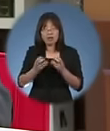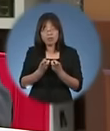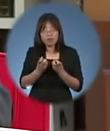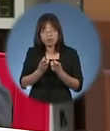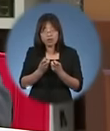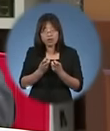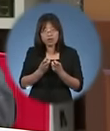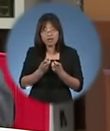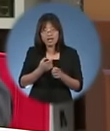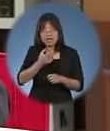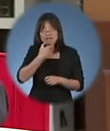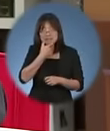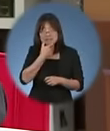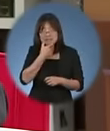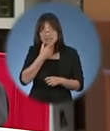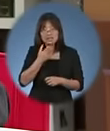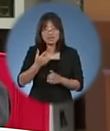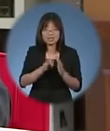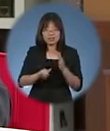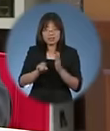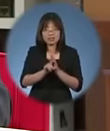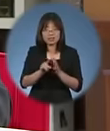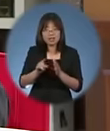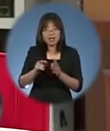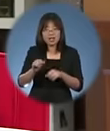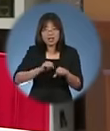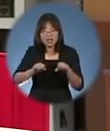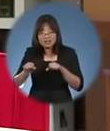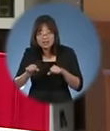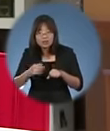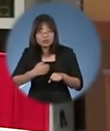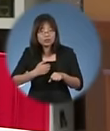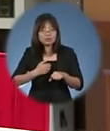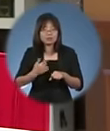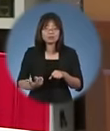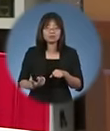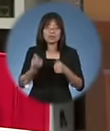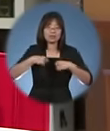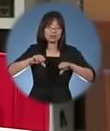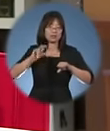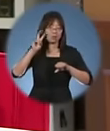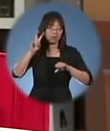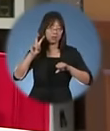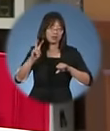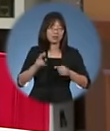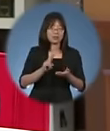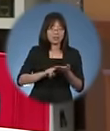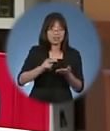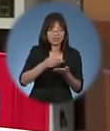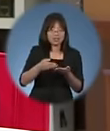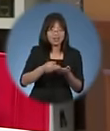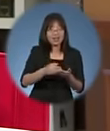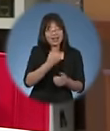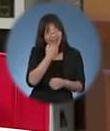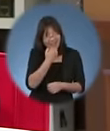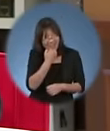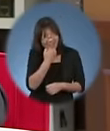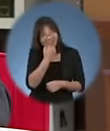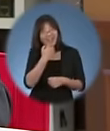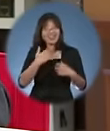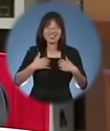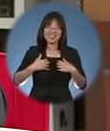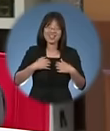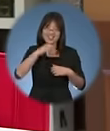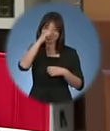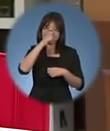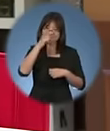하기 싫은데도 부모 처자를 위해서 해야 된다. 그때는 못했을 것 같아요. 네. 근데 그걸 그리면서 혼자 낄낄대고 웃고